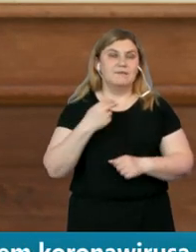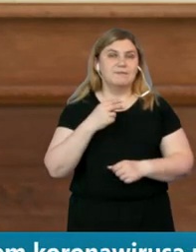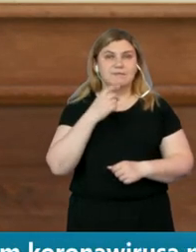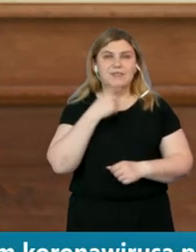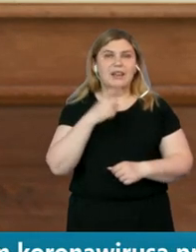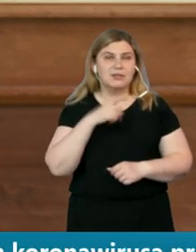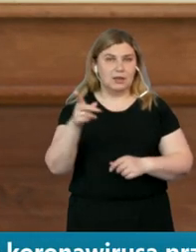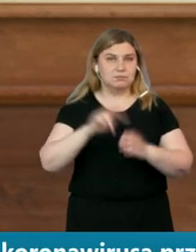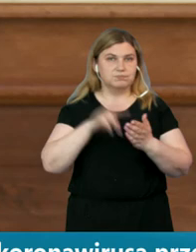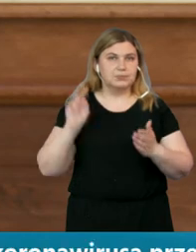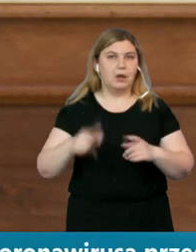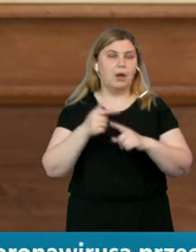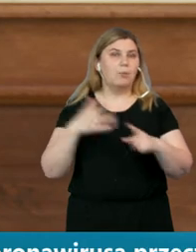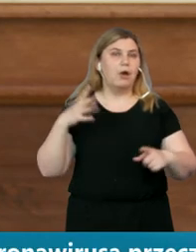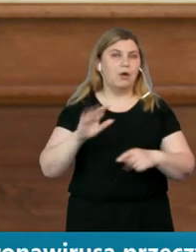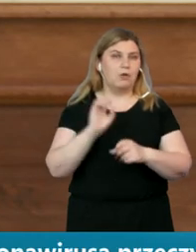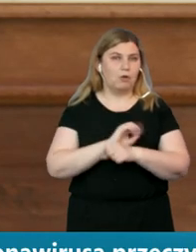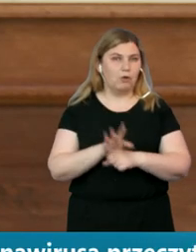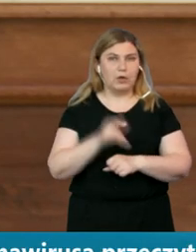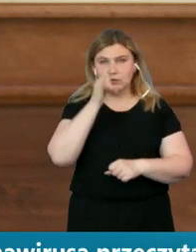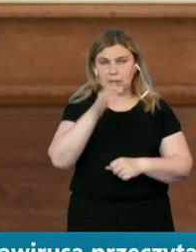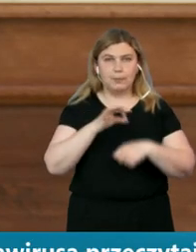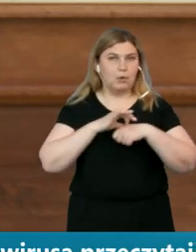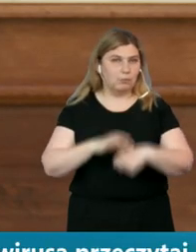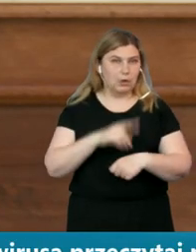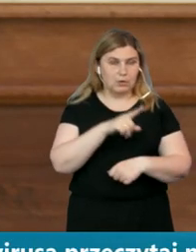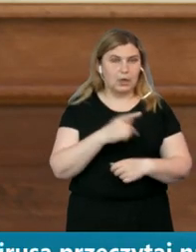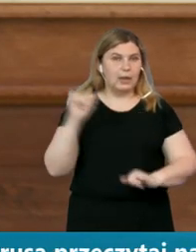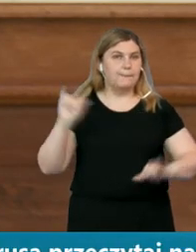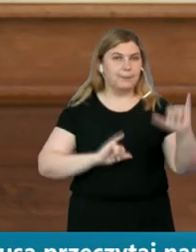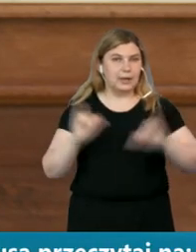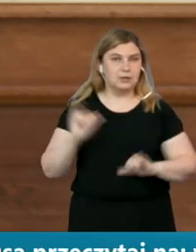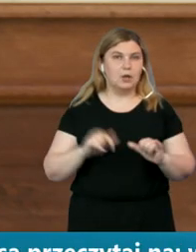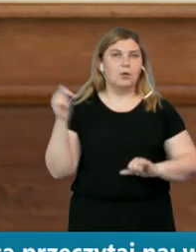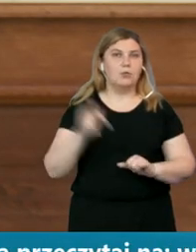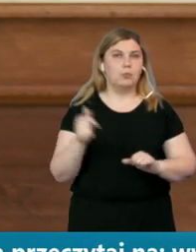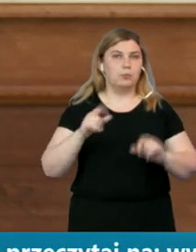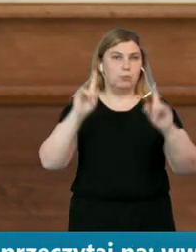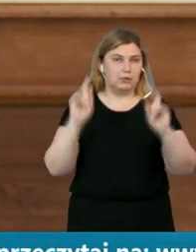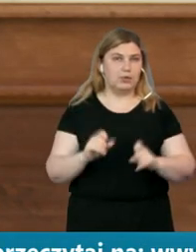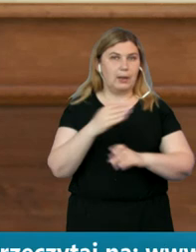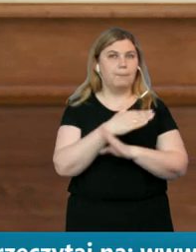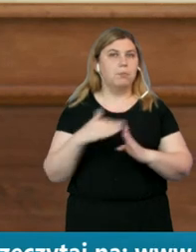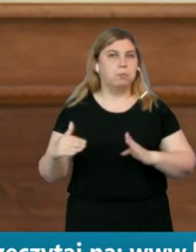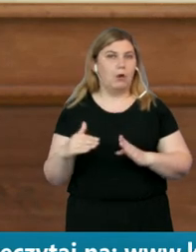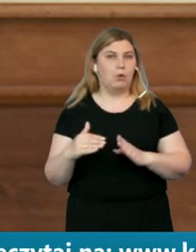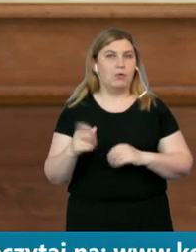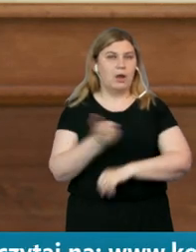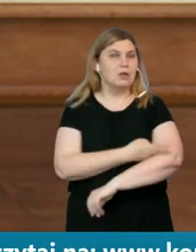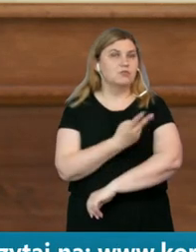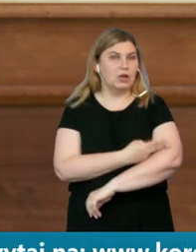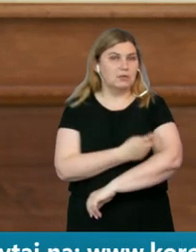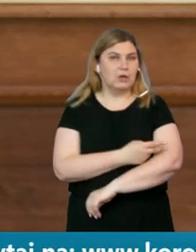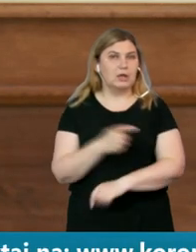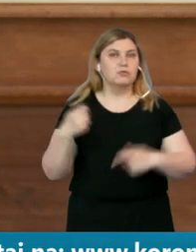uwagi na obostrzenia covidowe, nie mogły przeprowadzić tej imprezy. Zresztą ona już powinna ruszać właściwie w połowie czerwca, ponieważ